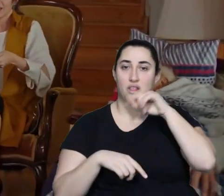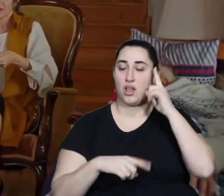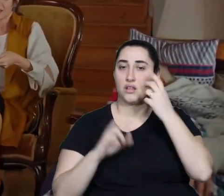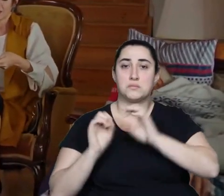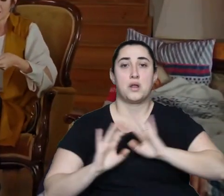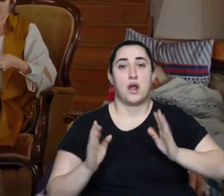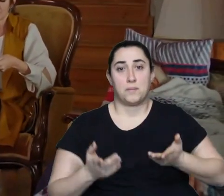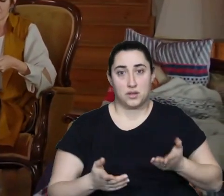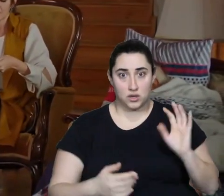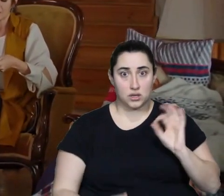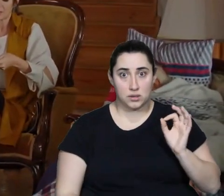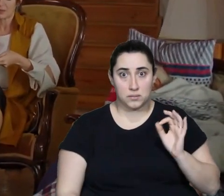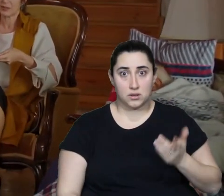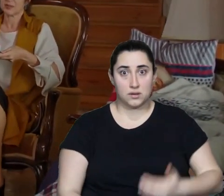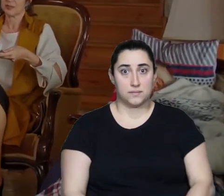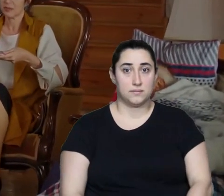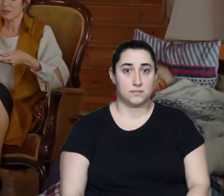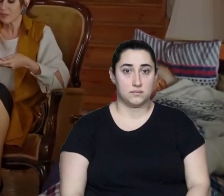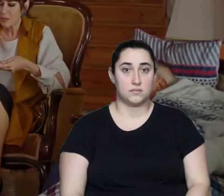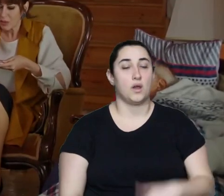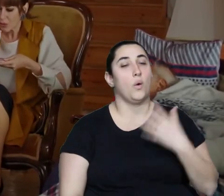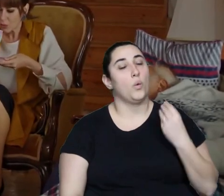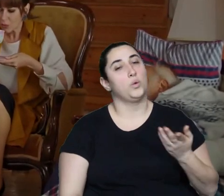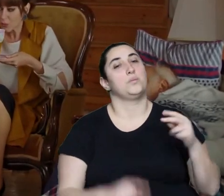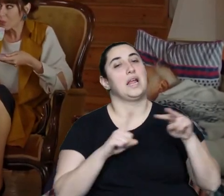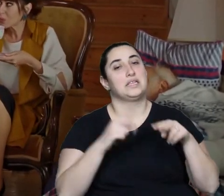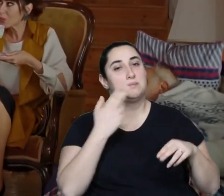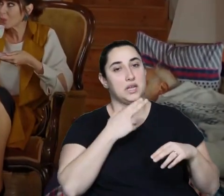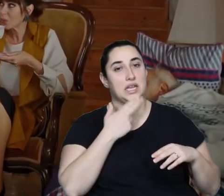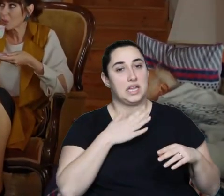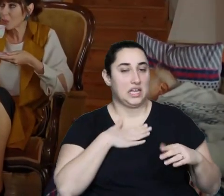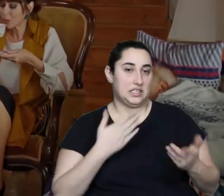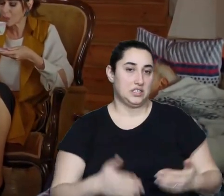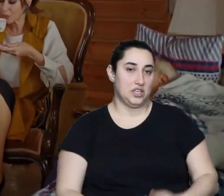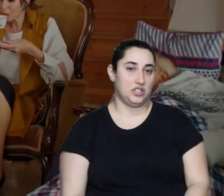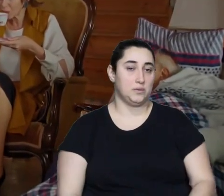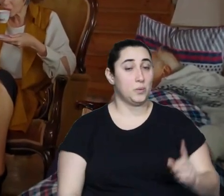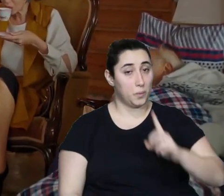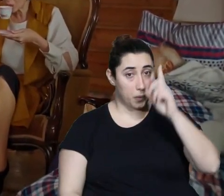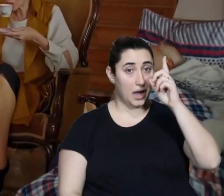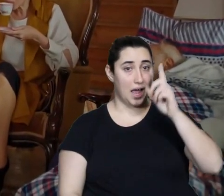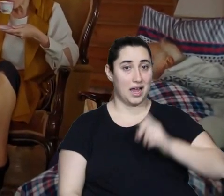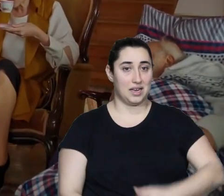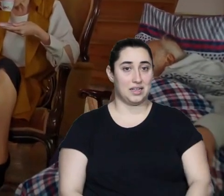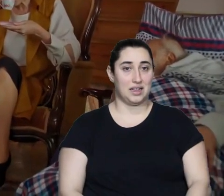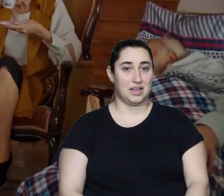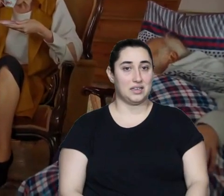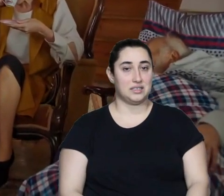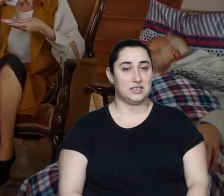yalnız bırakmadılar herhalde değil mi kızım? Olur mu hiç Nazmiye teyzeciğim? Yukarıdalar onlar.